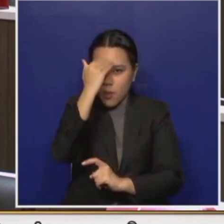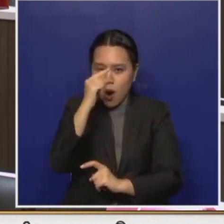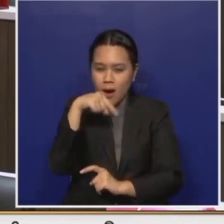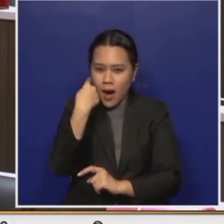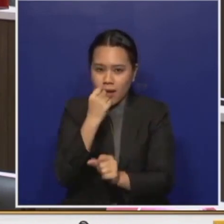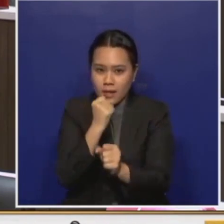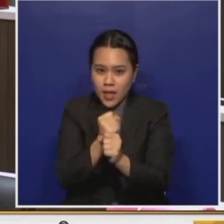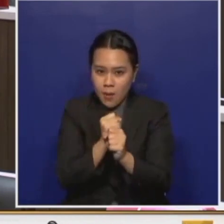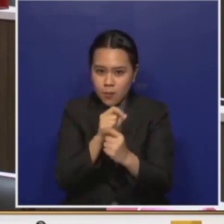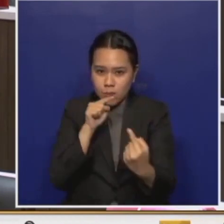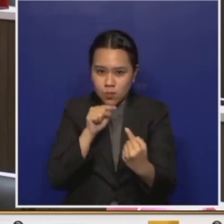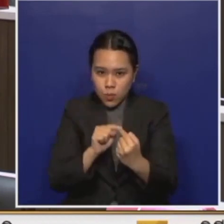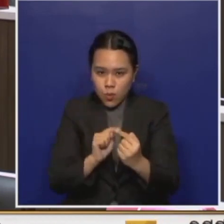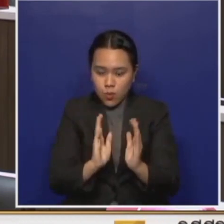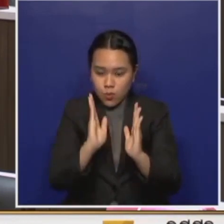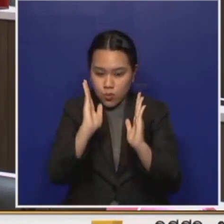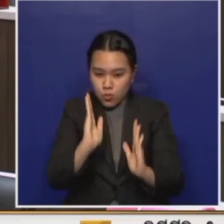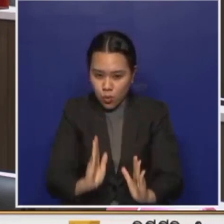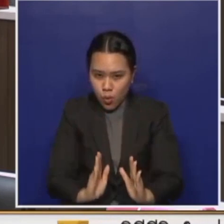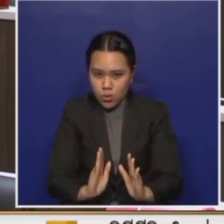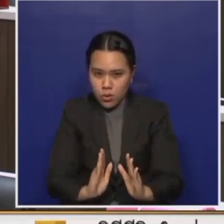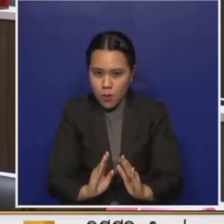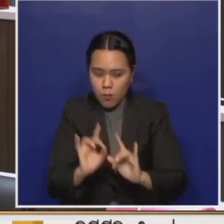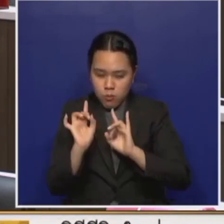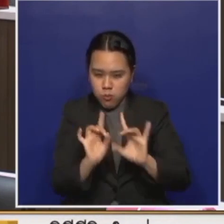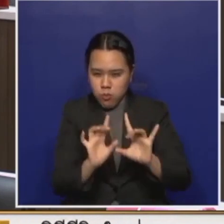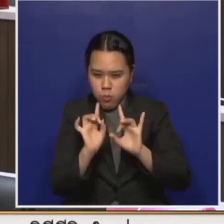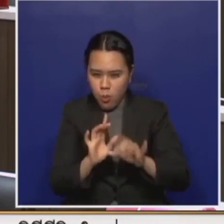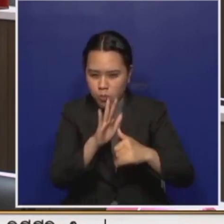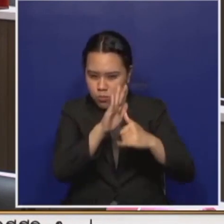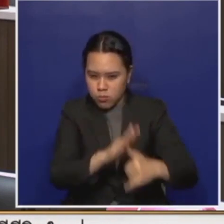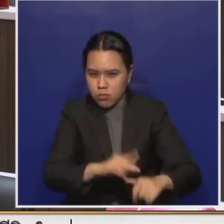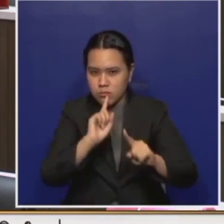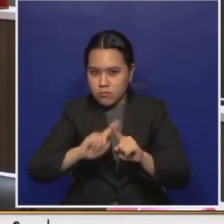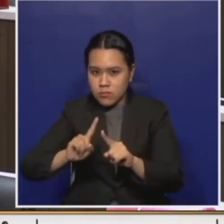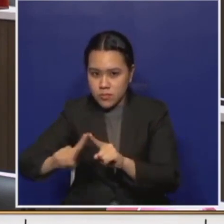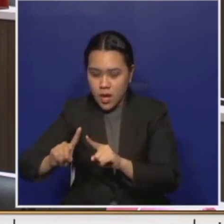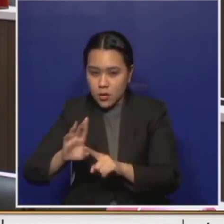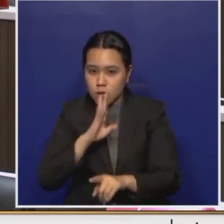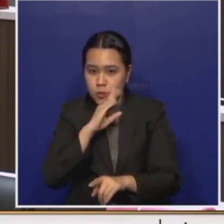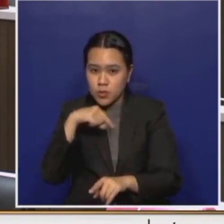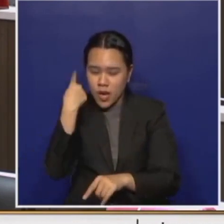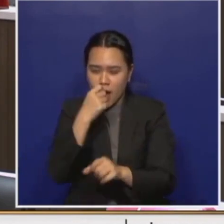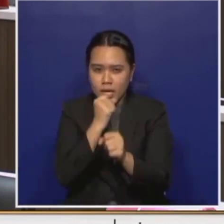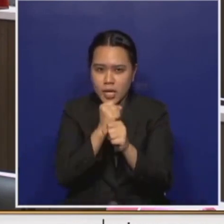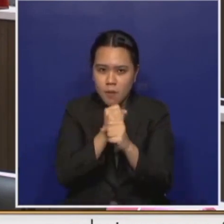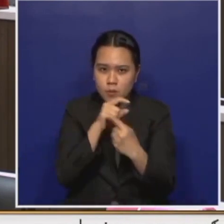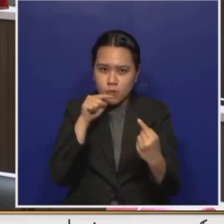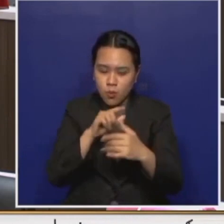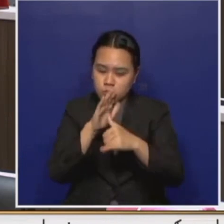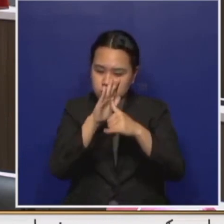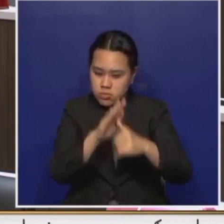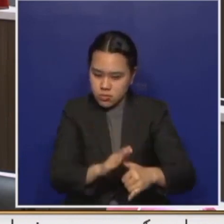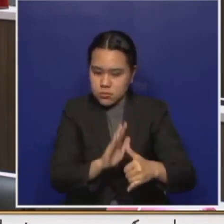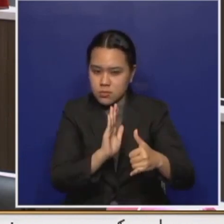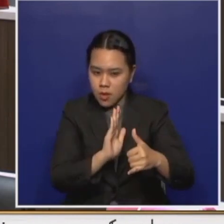้าบุคคลไหนใครในราชอนาจากไทยมีพฤธิการพฤธิกรัมที่เข้าขายเป็การเมอรศิยมนาชนเข